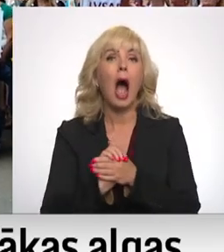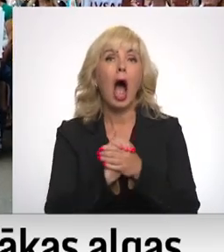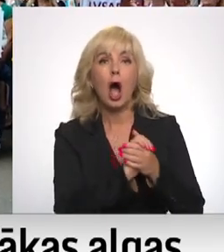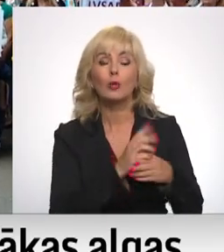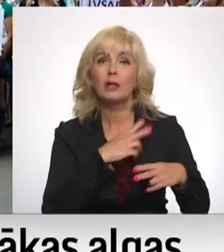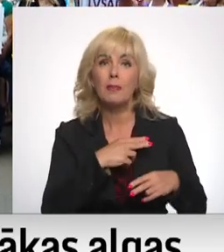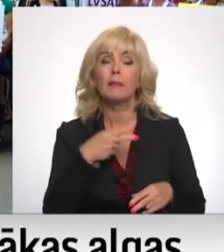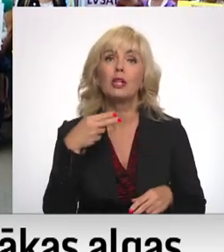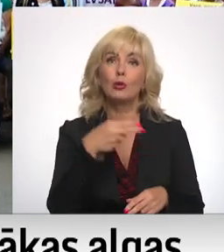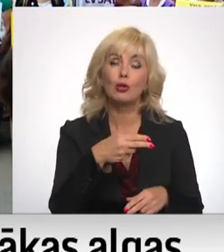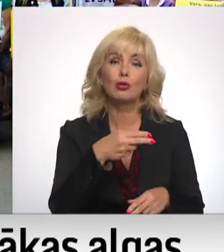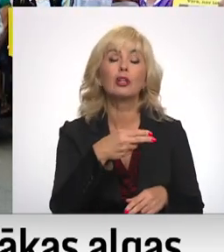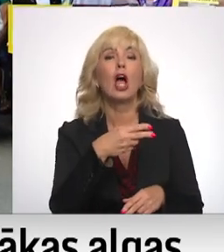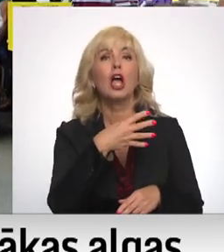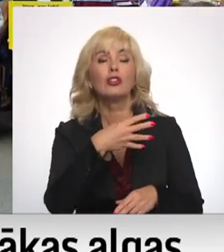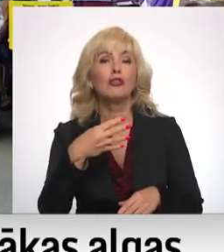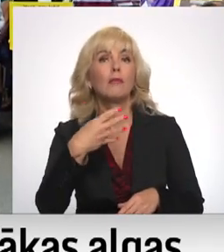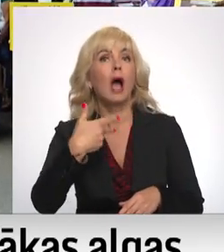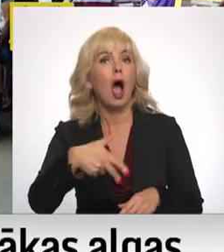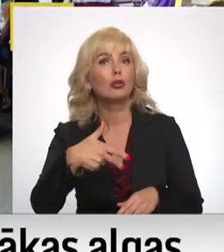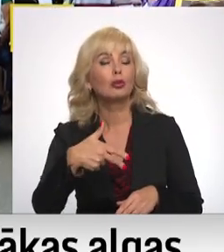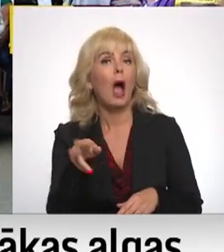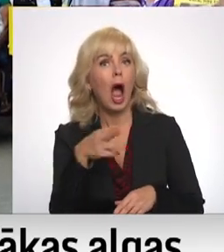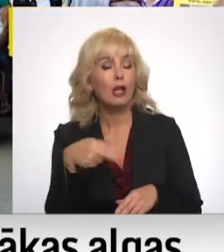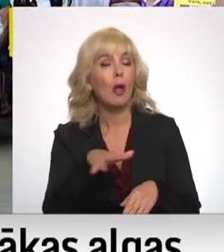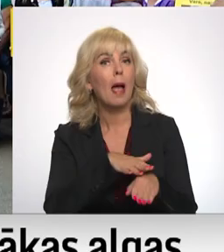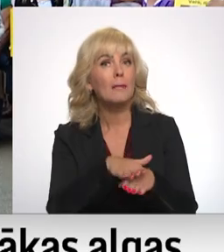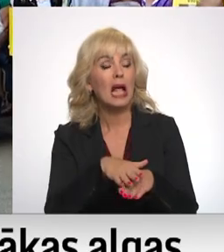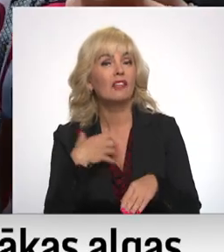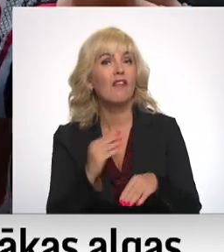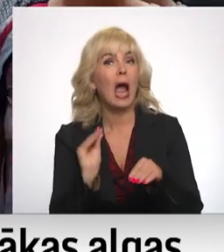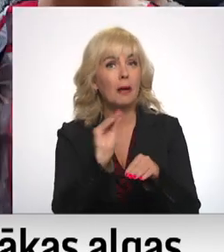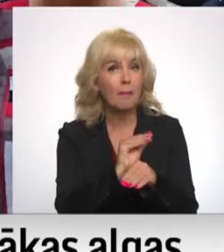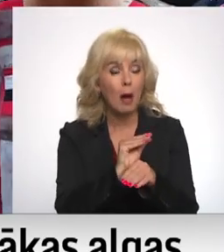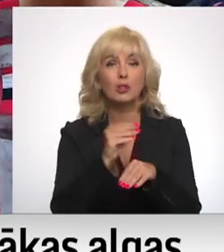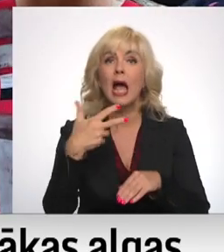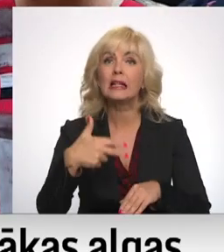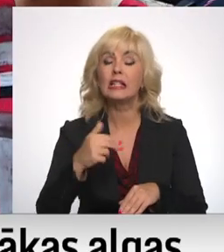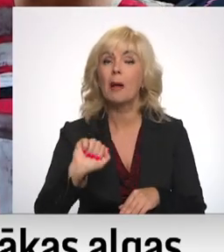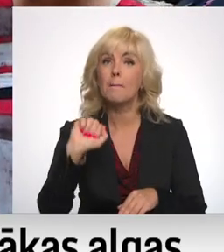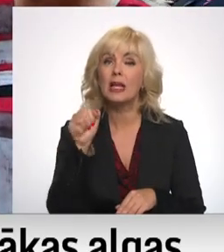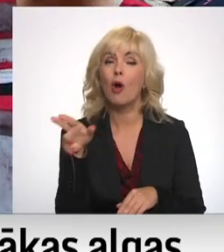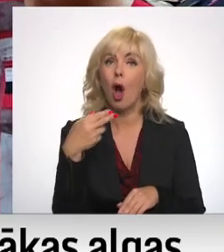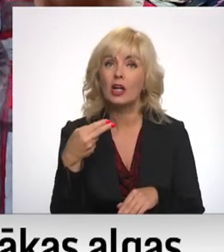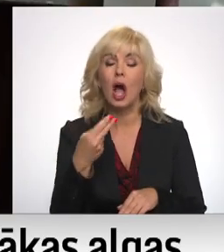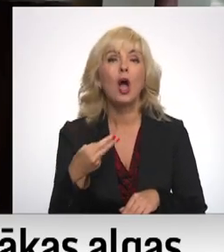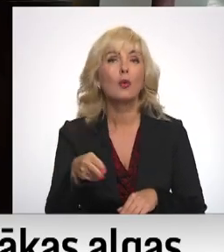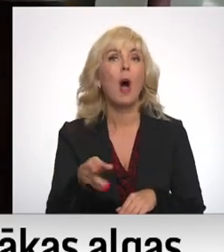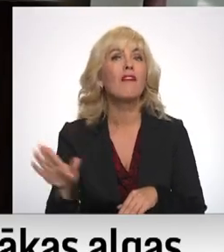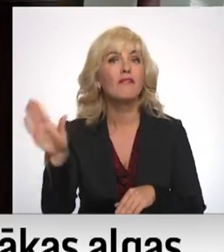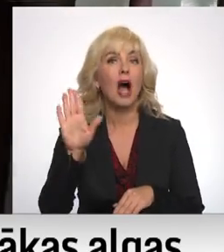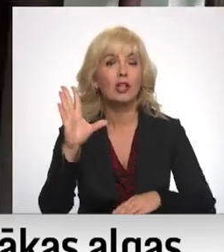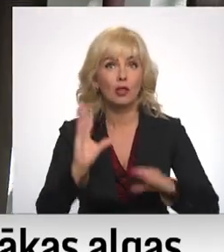būtu 2048 eiro. Lai to realizētu, papildus būtu nepieciešami 30 miljoni eiro no valsts budžeta. Ja